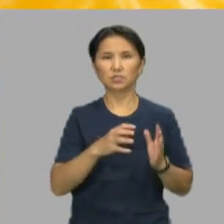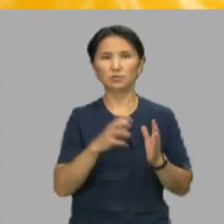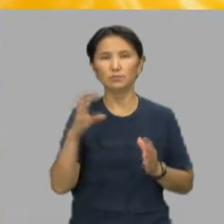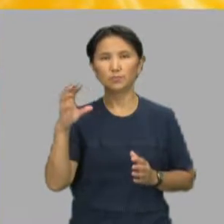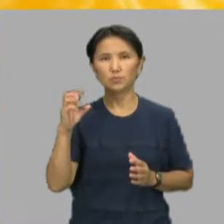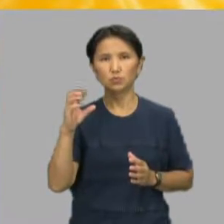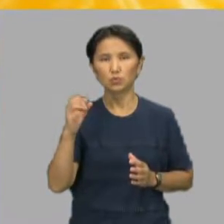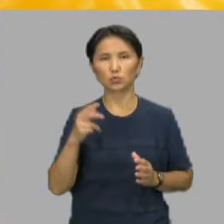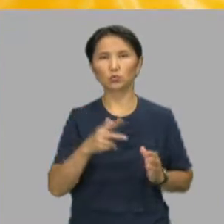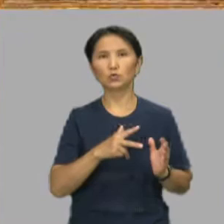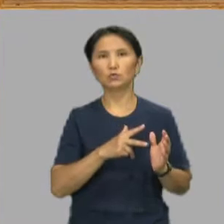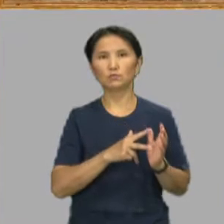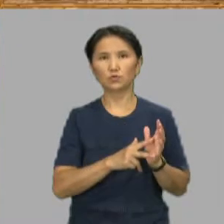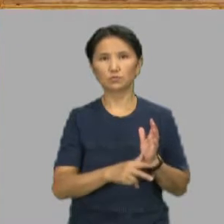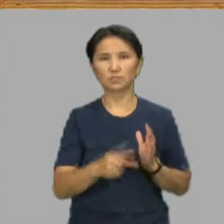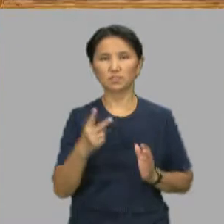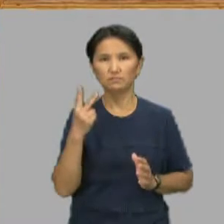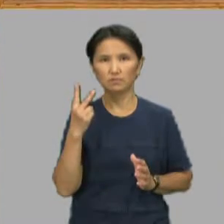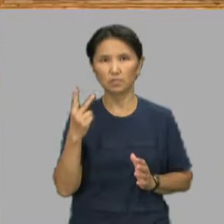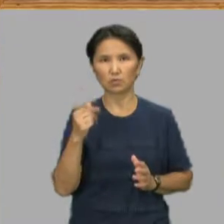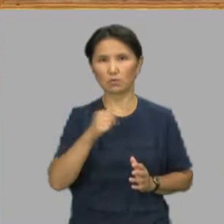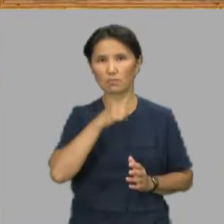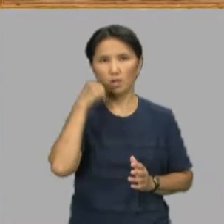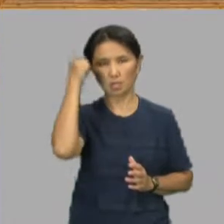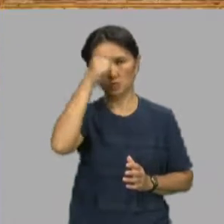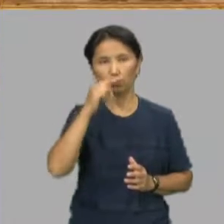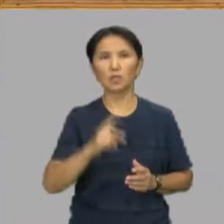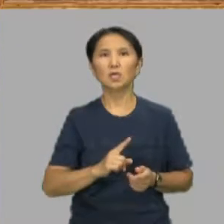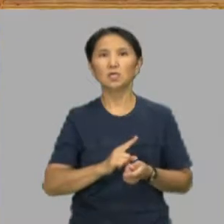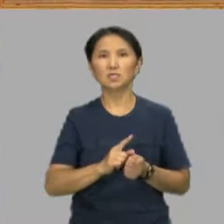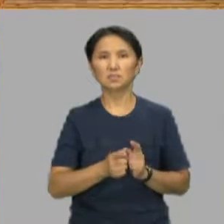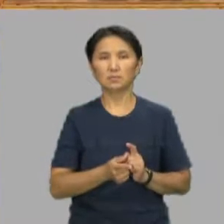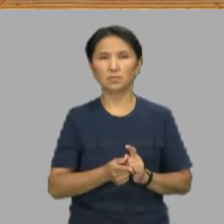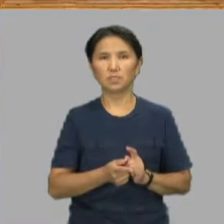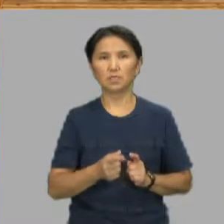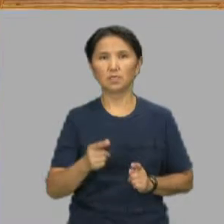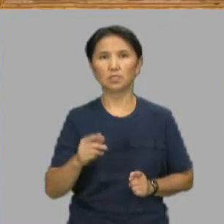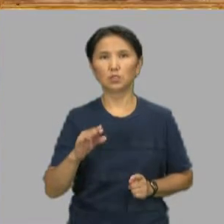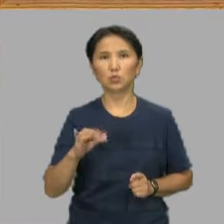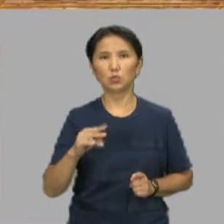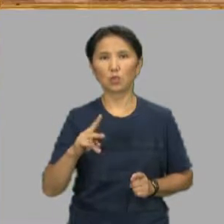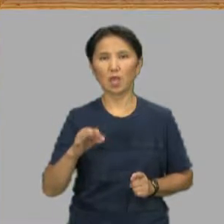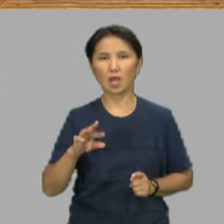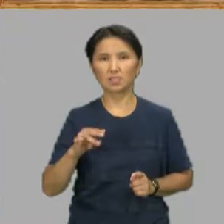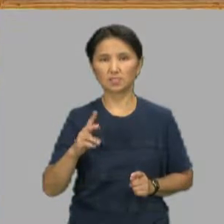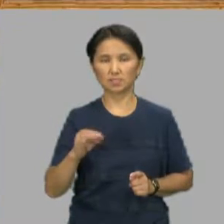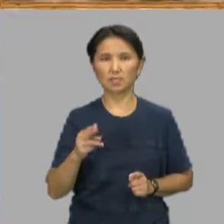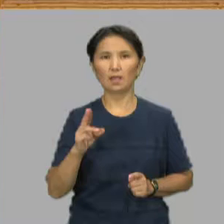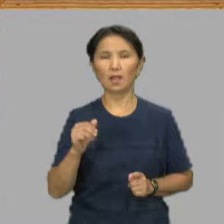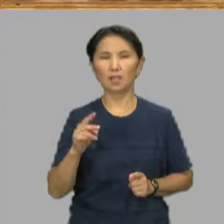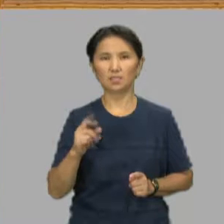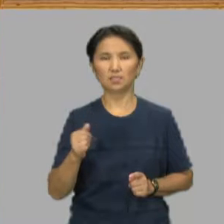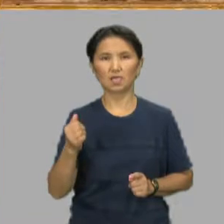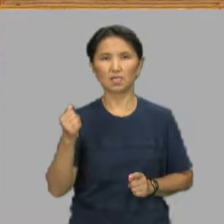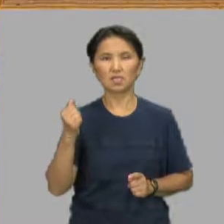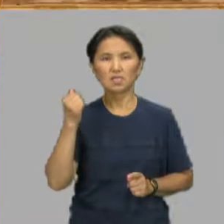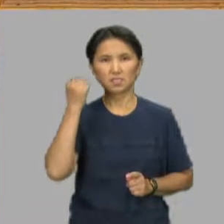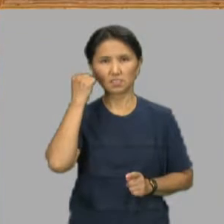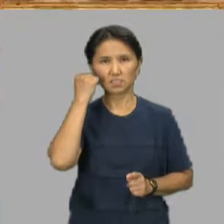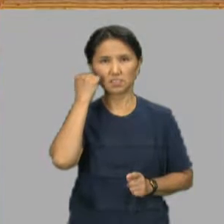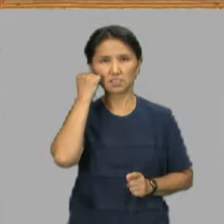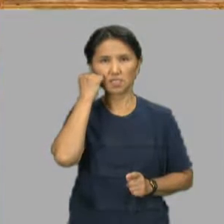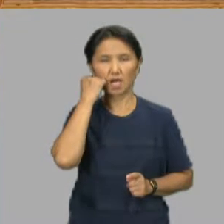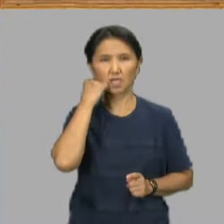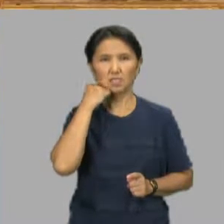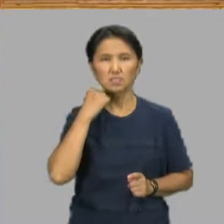1582 году и заменил юлианский календарь, старый стиль,